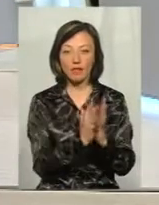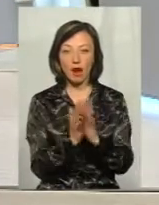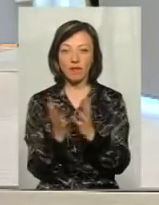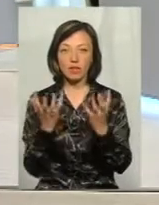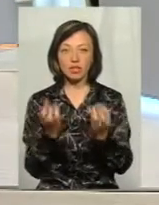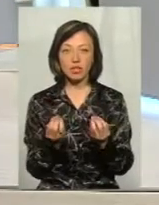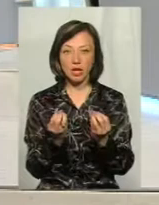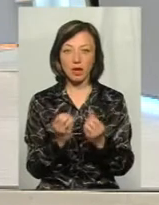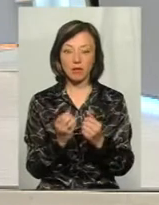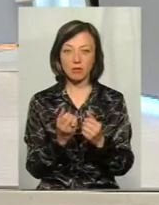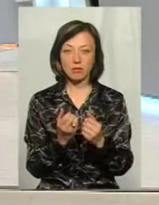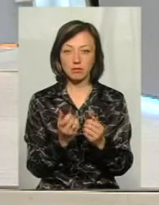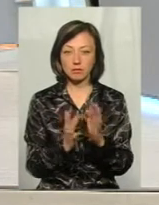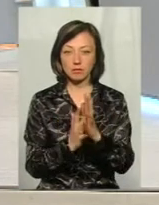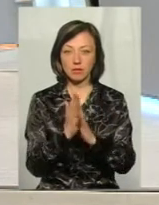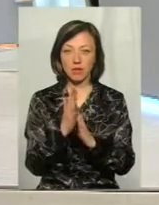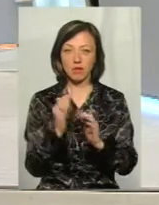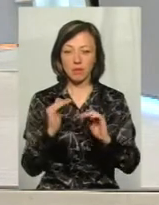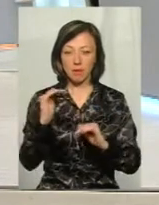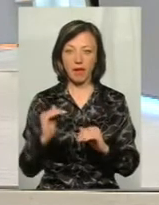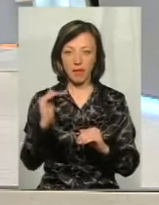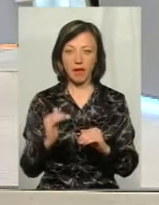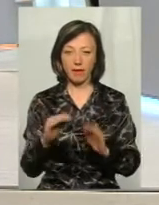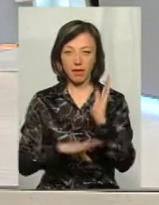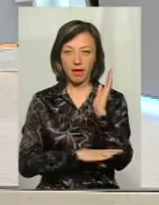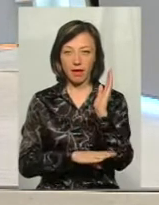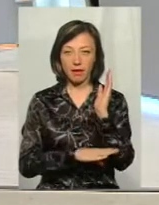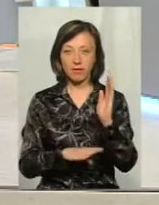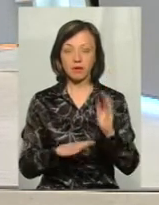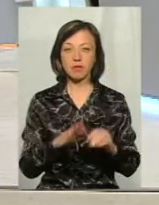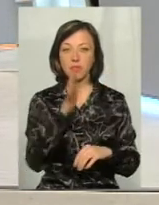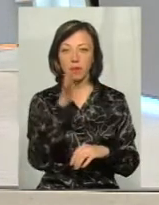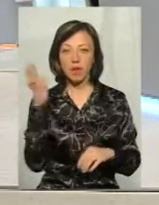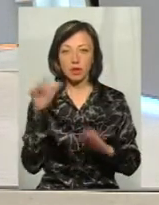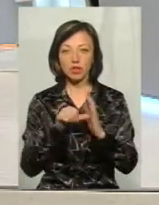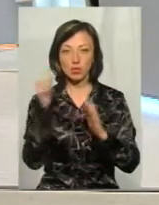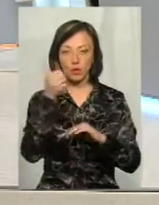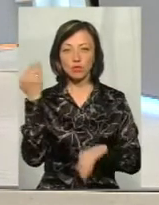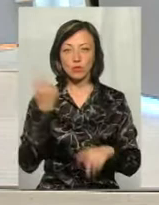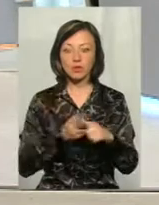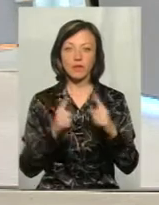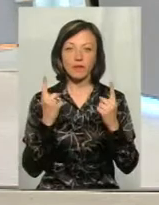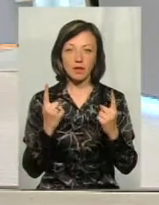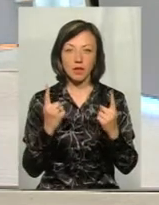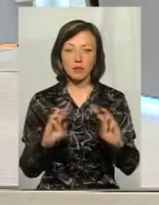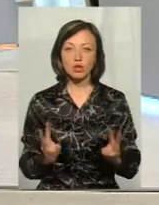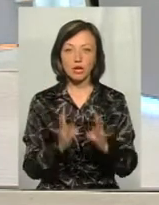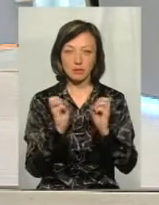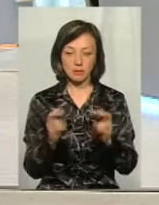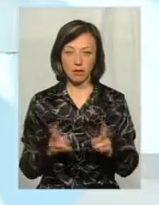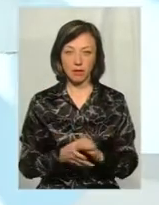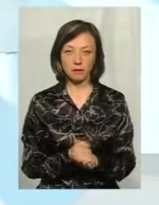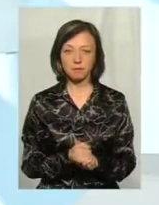навіть переганяє, значить, наші деревця, які ми висадили 5-6 років тому, то це дуже велика, значить, пожежна